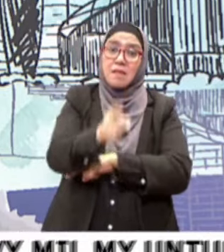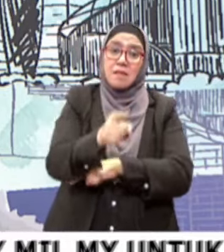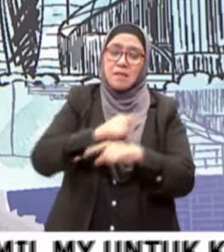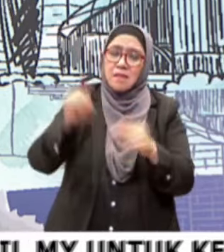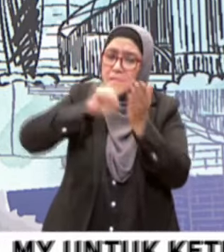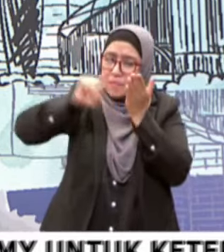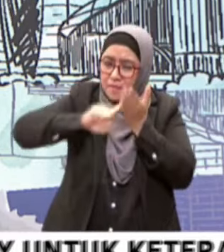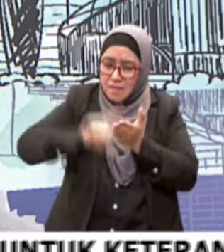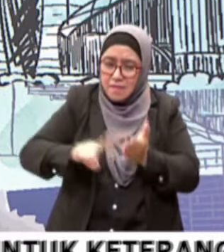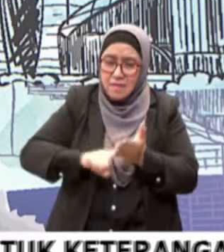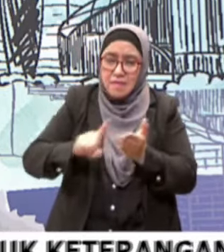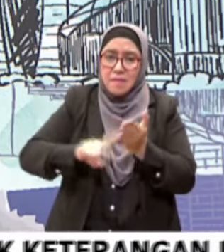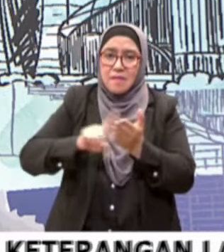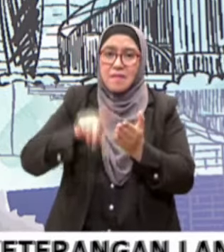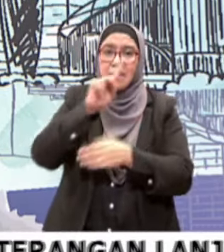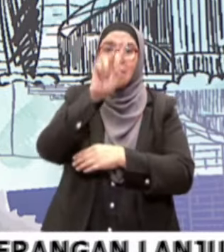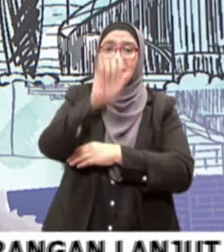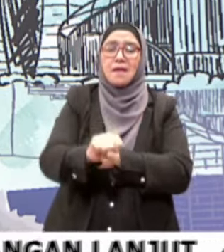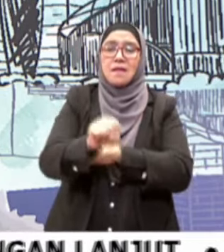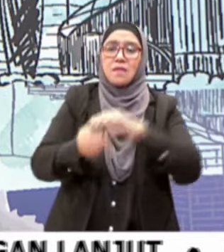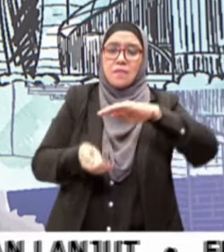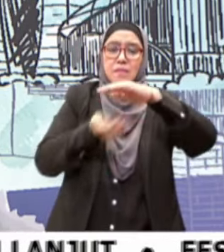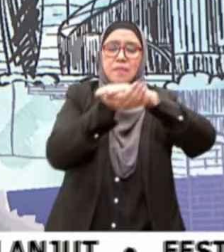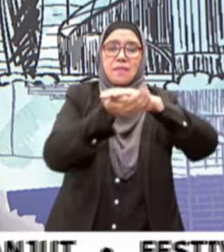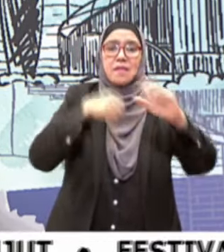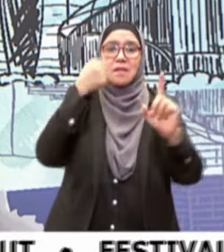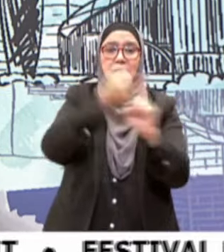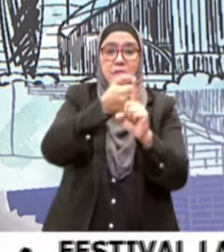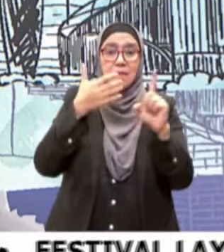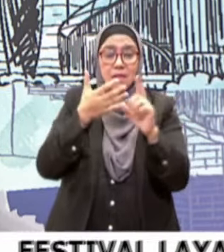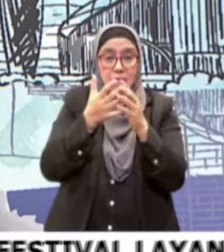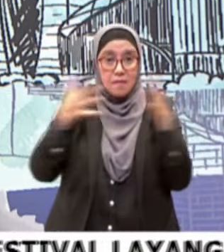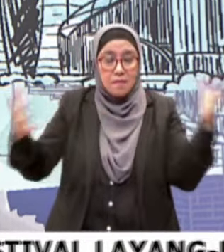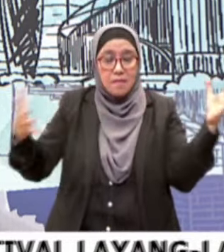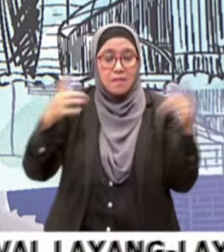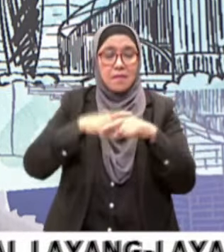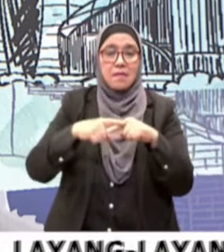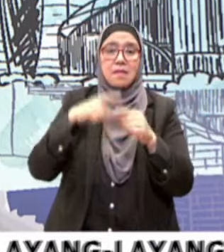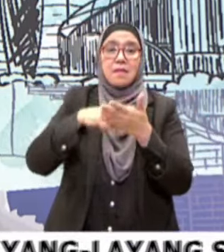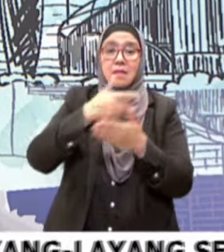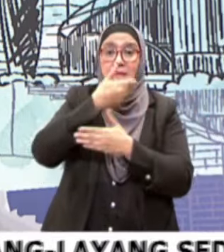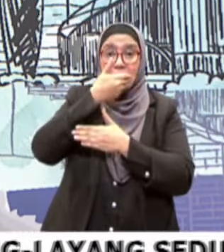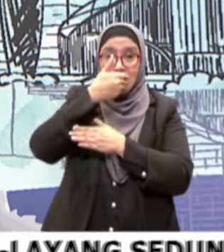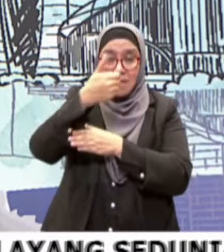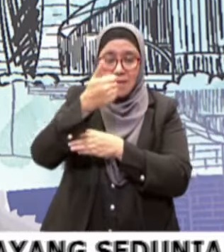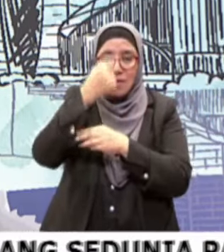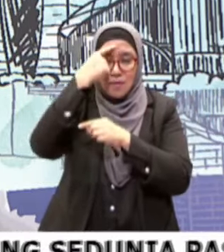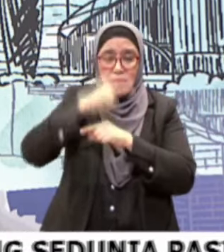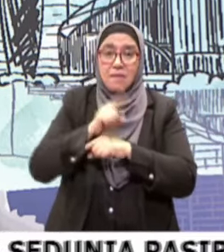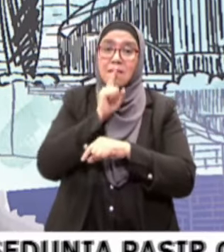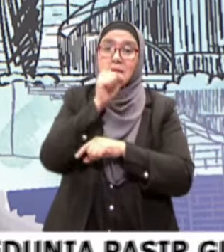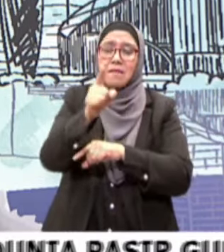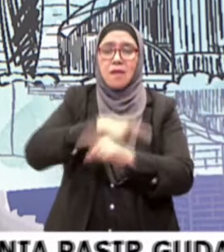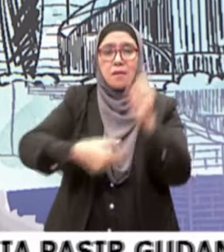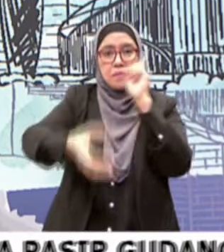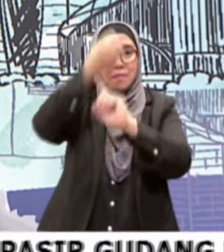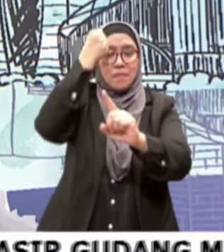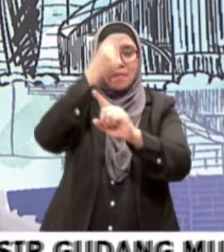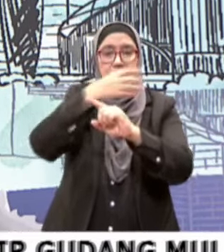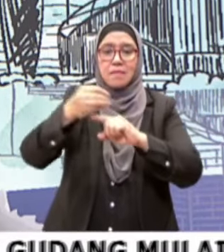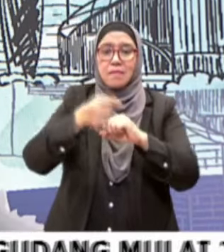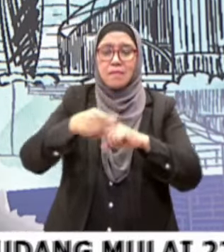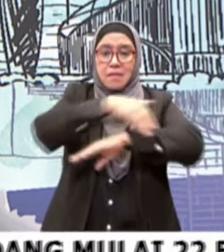mendatangkan IPA yang besar dan kesan yang nyata untuk mencapai agenda yang digariskan sekaligus memastikan dan